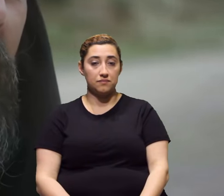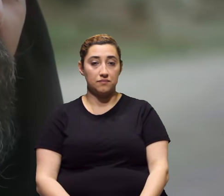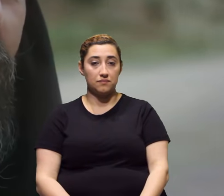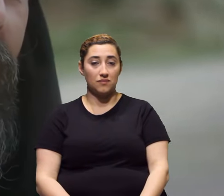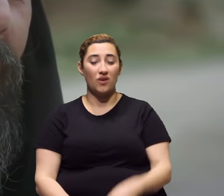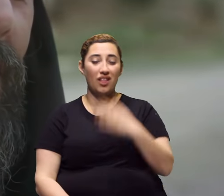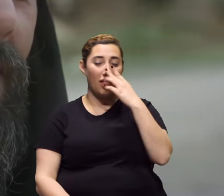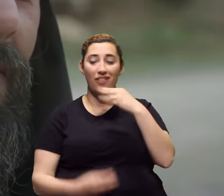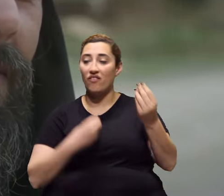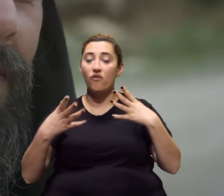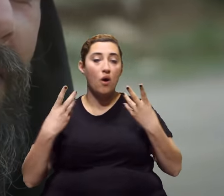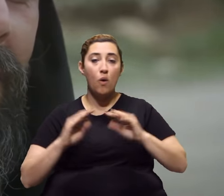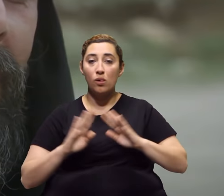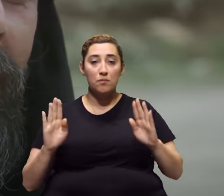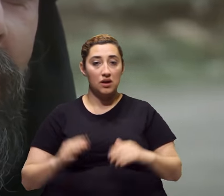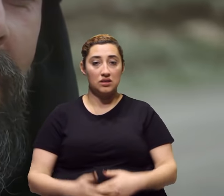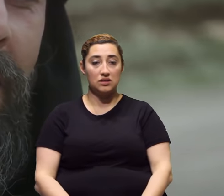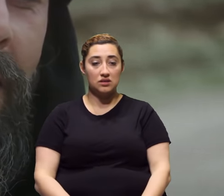Değmelere verilmez.